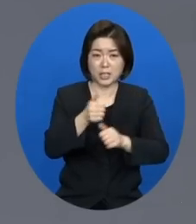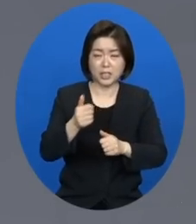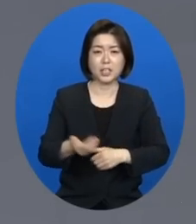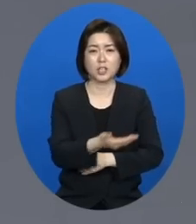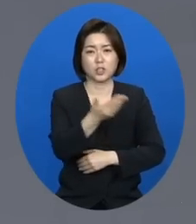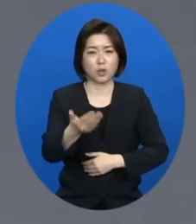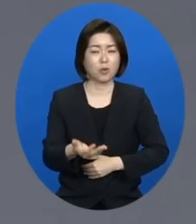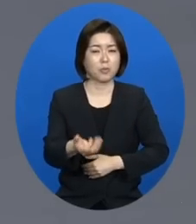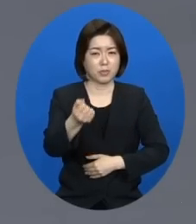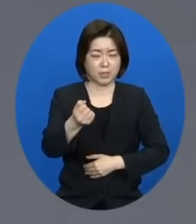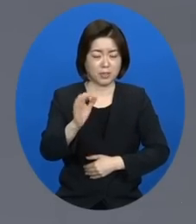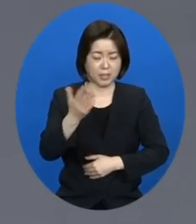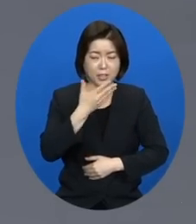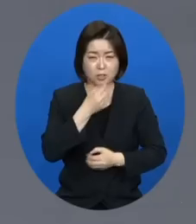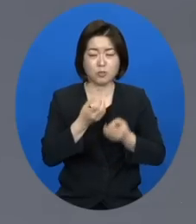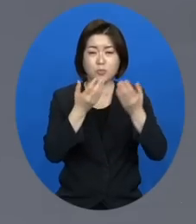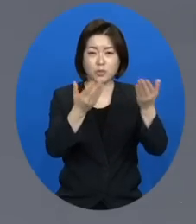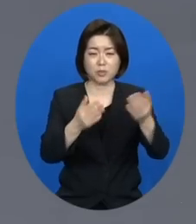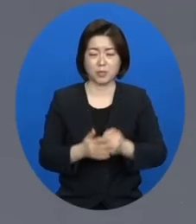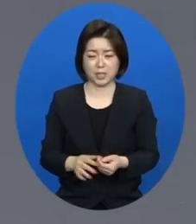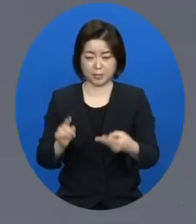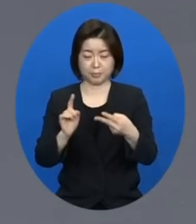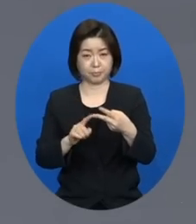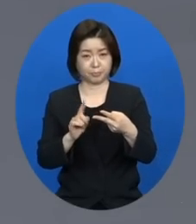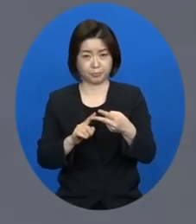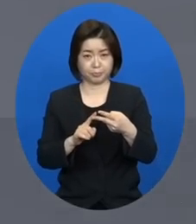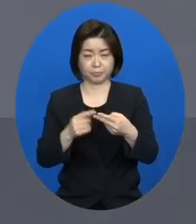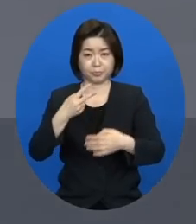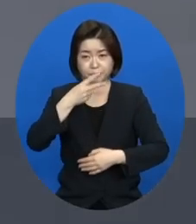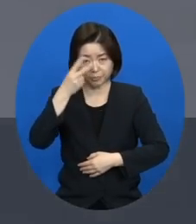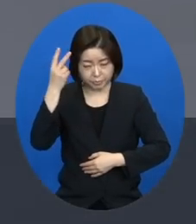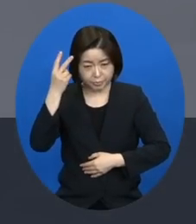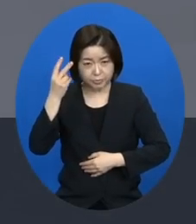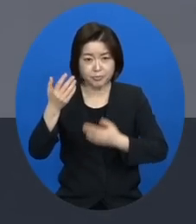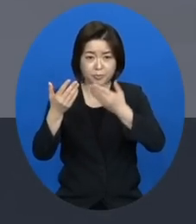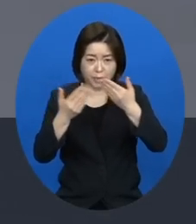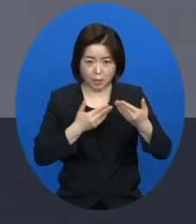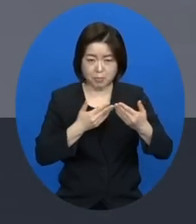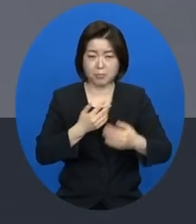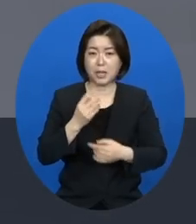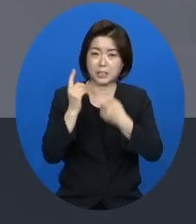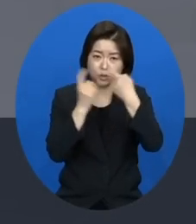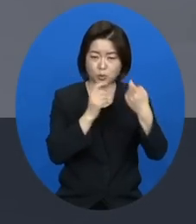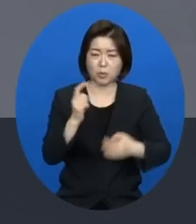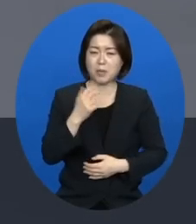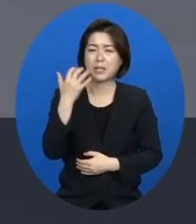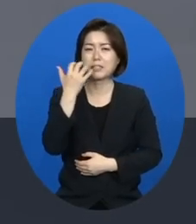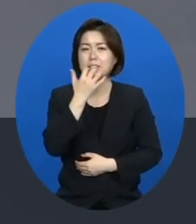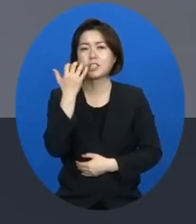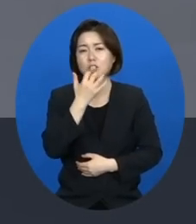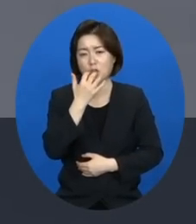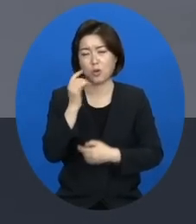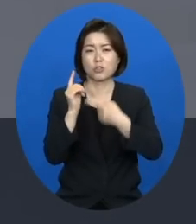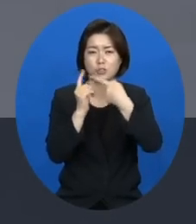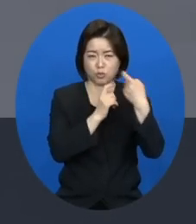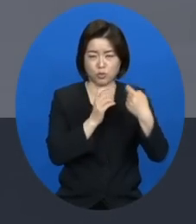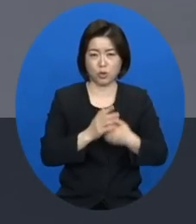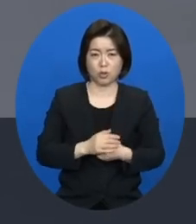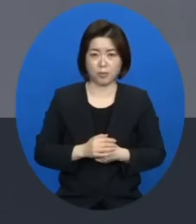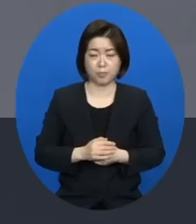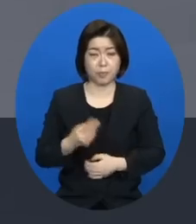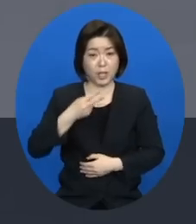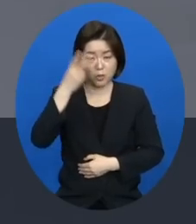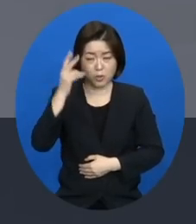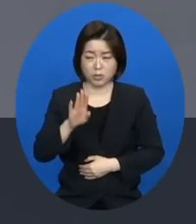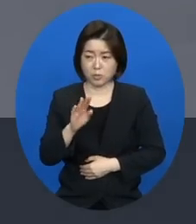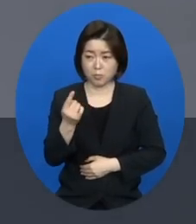되시기를 축복합니다. 우리 두 번째 요셉이 받은 유혹은 성적인 유혹입니다. 요셉은 보디발에